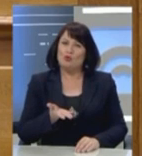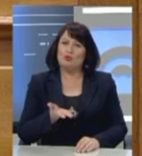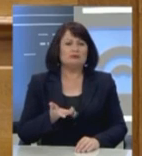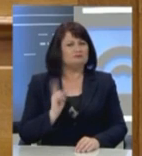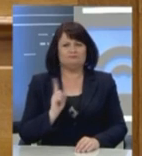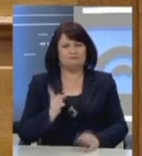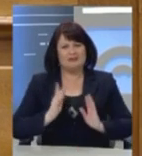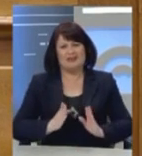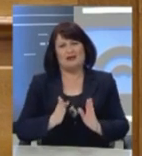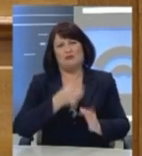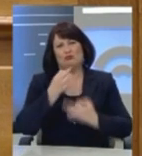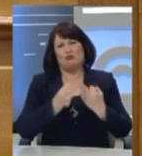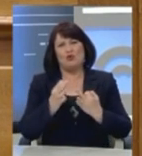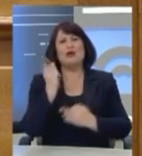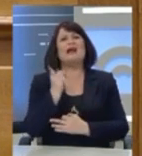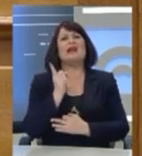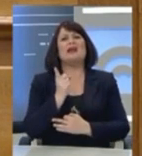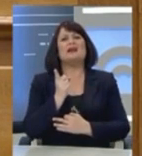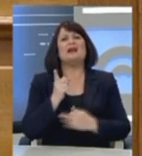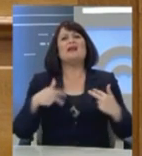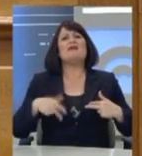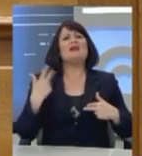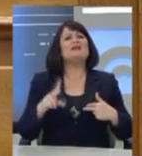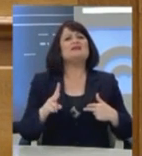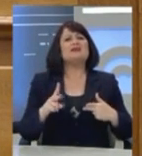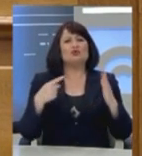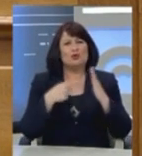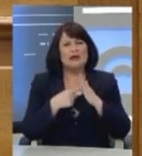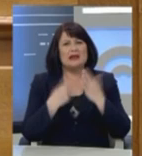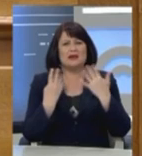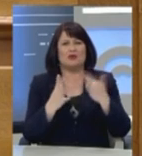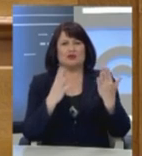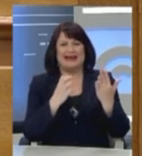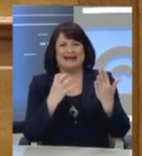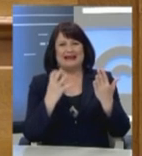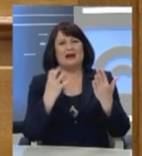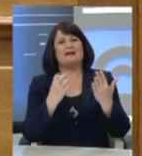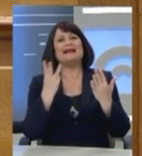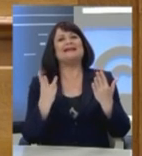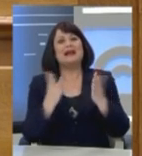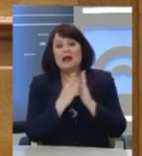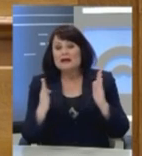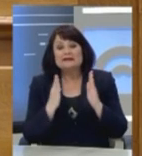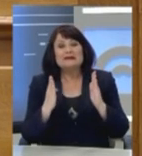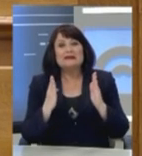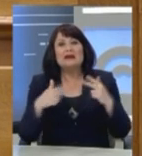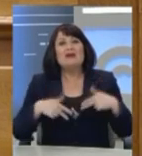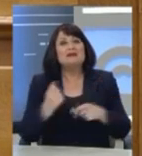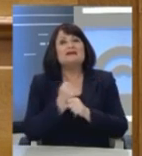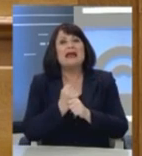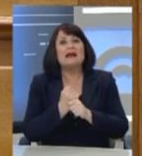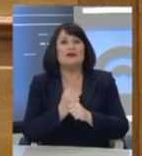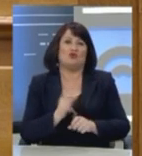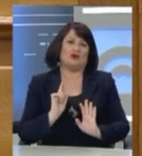προχωρήσω σε κρίσεις για το κυβερνητικό έργο της περίοδου 1991-1993, καθώς κάτι τέτοιο θα ξέφευγε